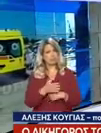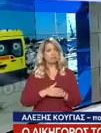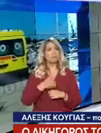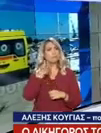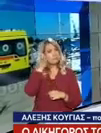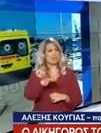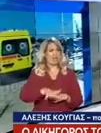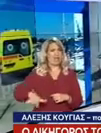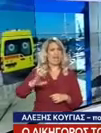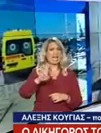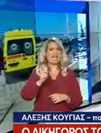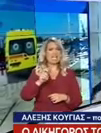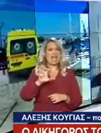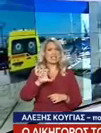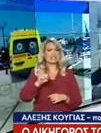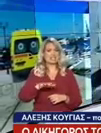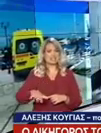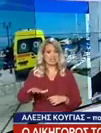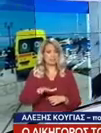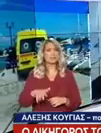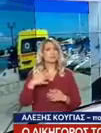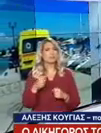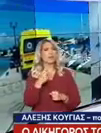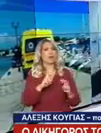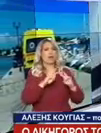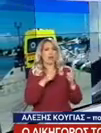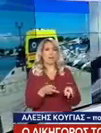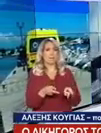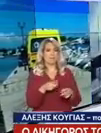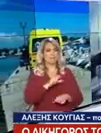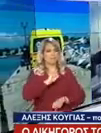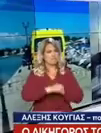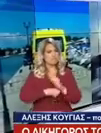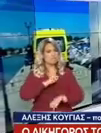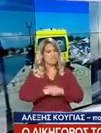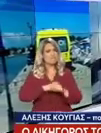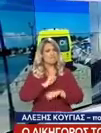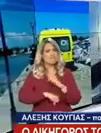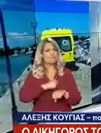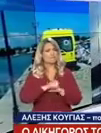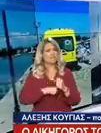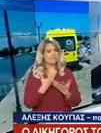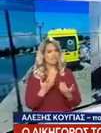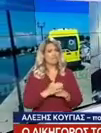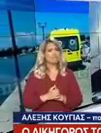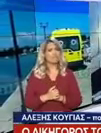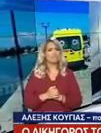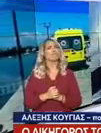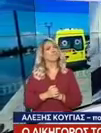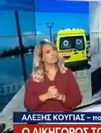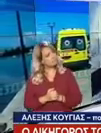περιοχή. Οι γονείς έχουν ένα υπαίθριο μαγαζί, αγωνίζονται πολύ σκληρά και πραγματικά δέχτηκα να λάβω την υπεράσπιση